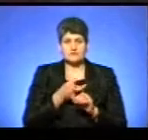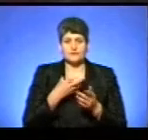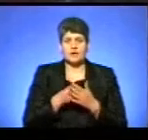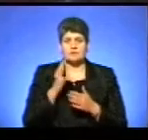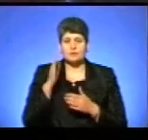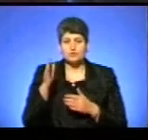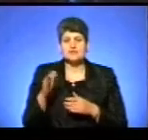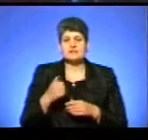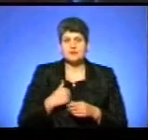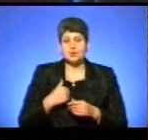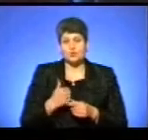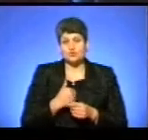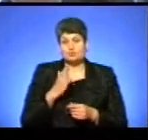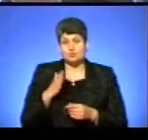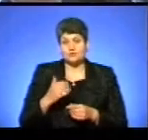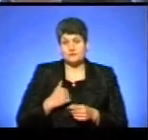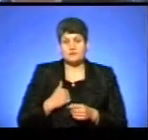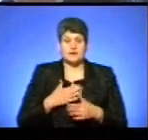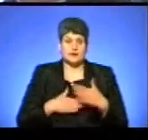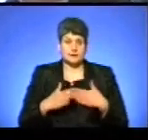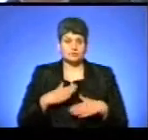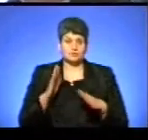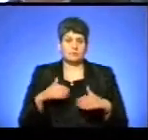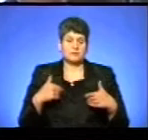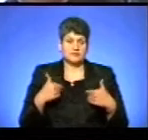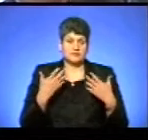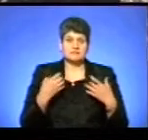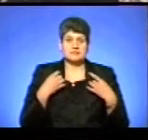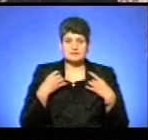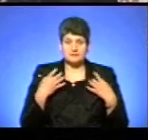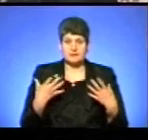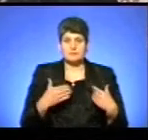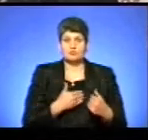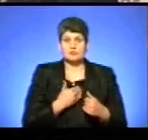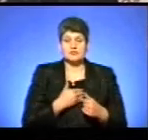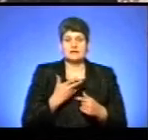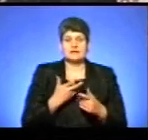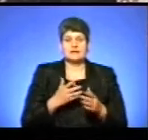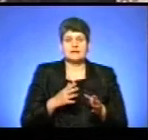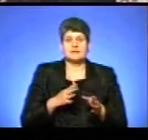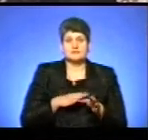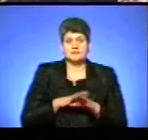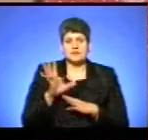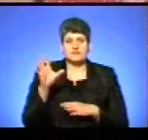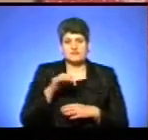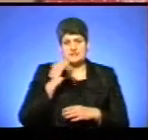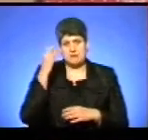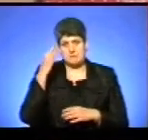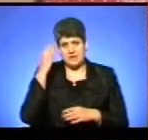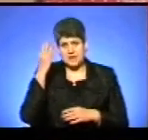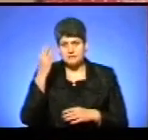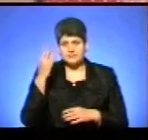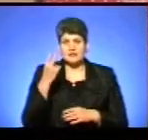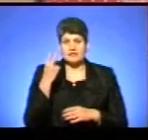тобто хочуть стати військовими. Ми раді будемо привітати їх зі святом і побажати здійснення усіх мрій.